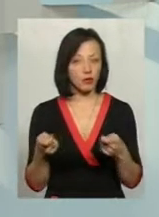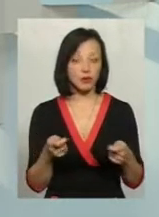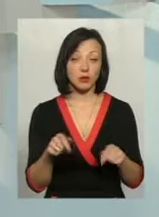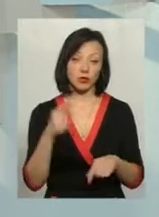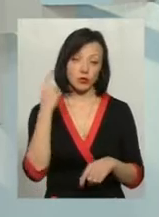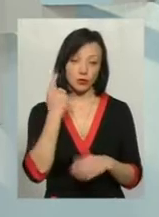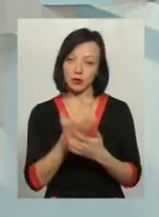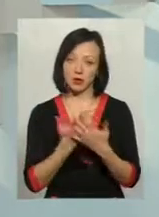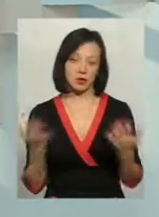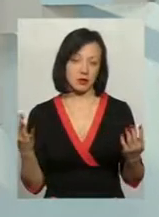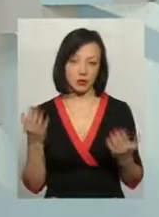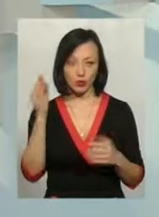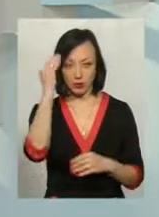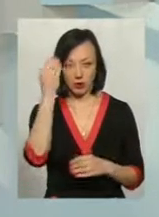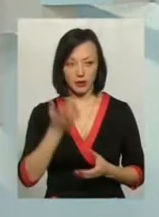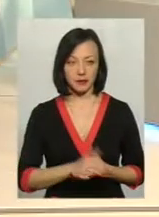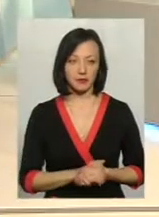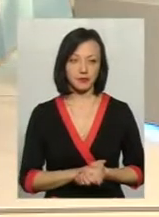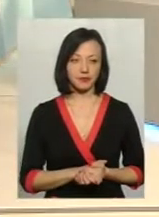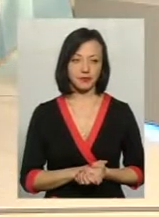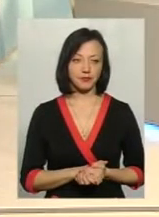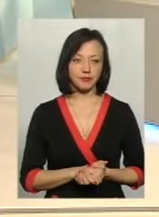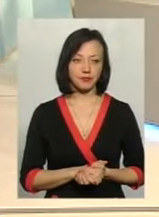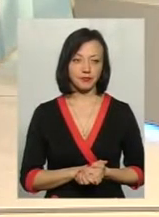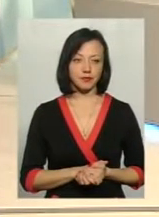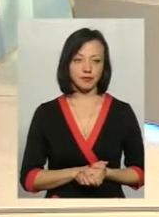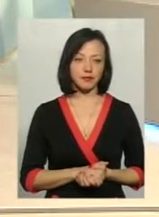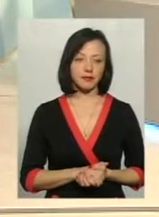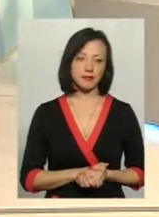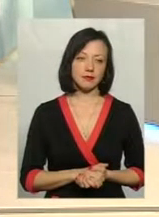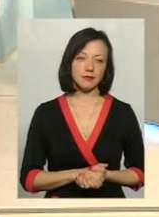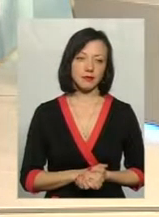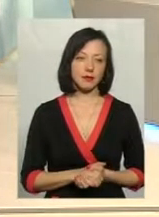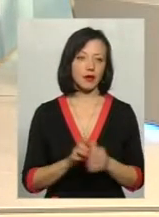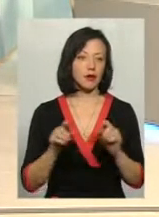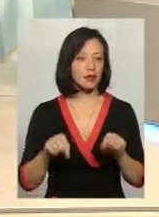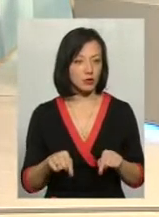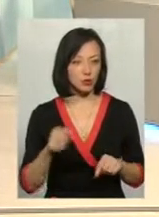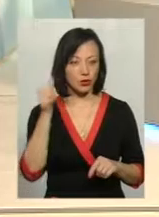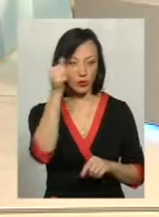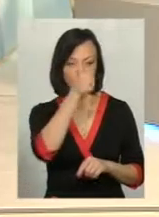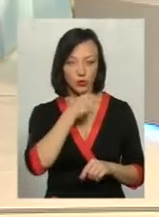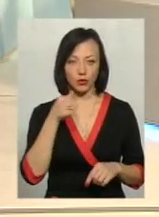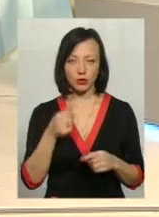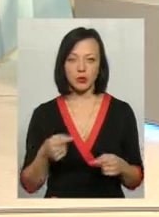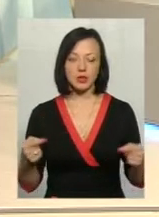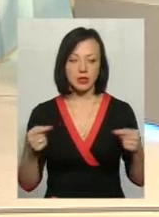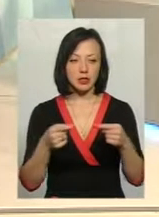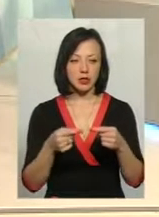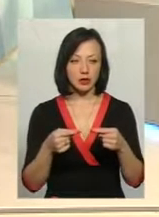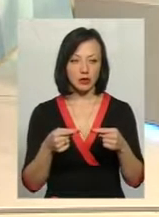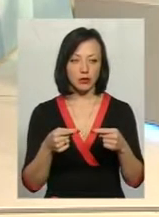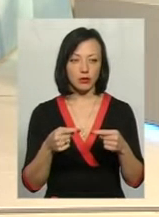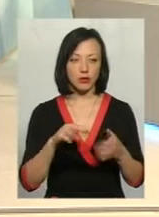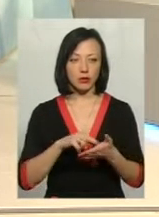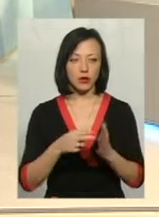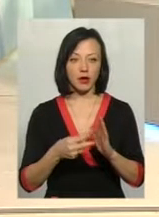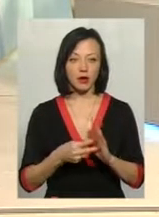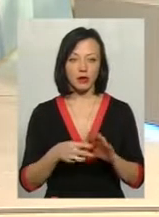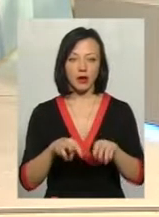чуємо дуже різні відгуки. Власне, цього року, згідно плану Кабінету